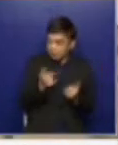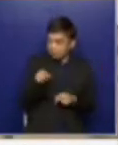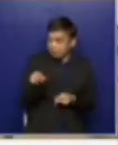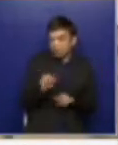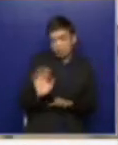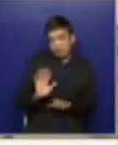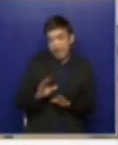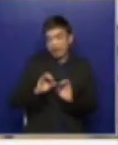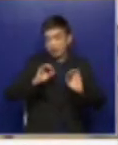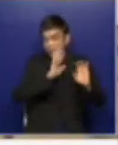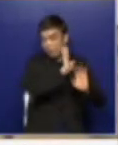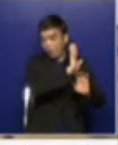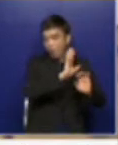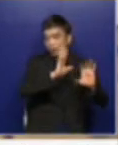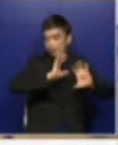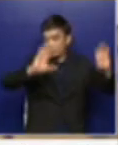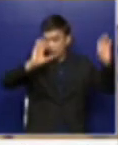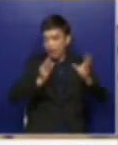งแต่ปี